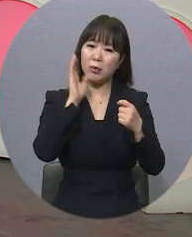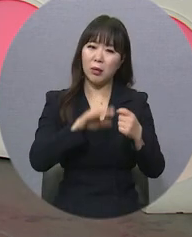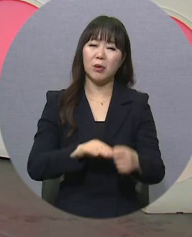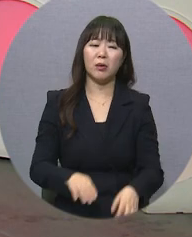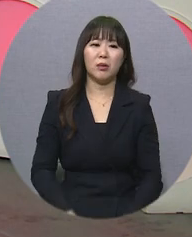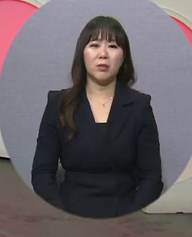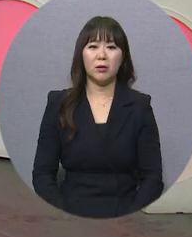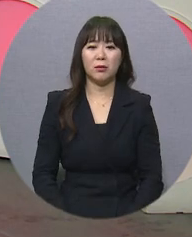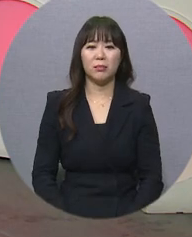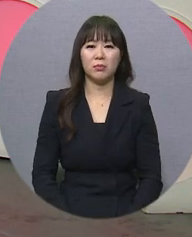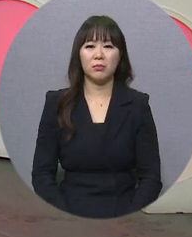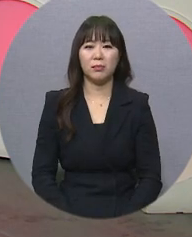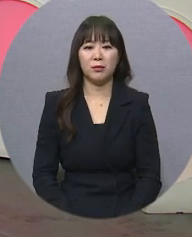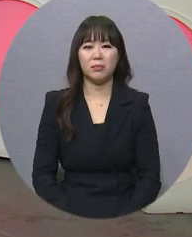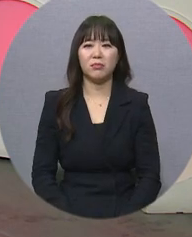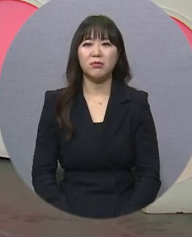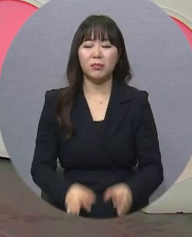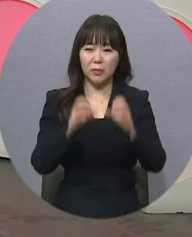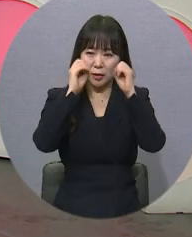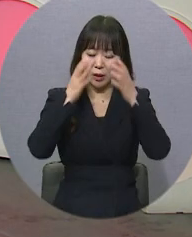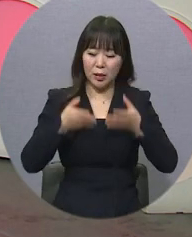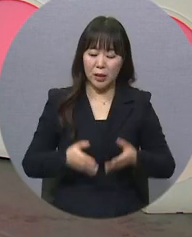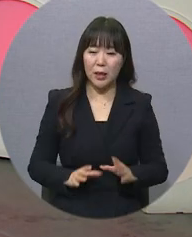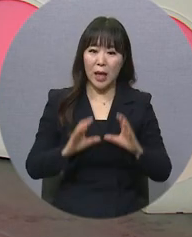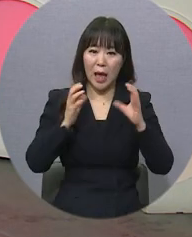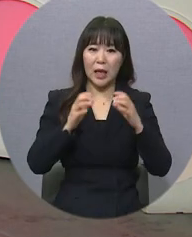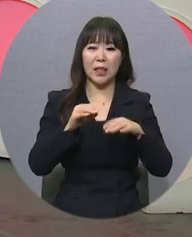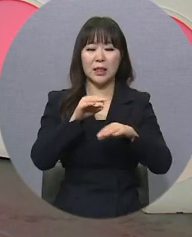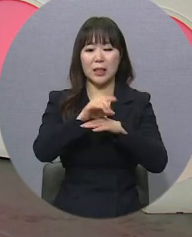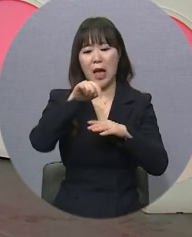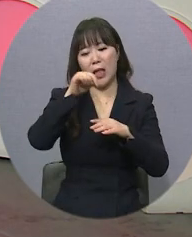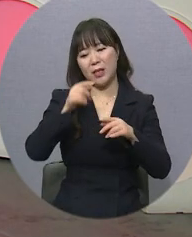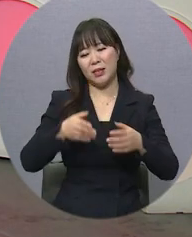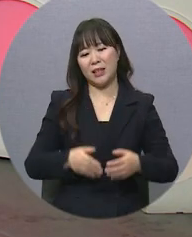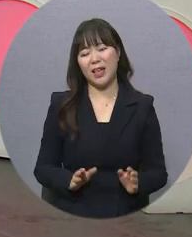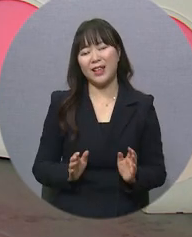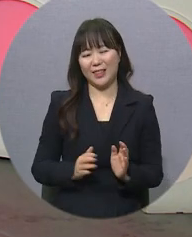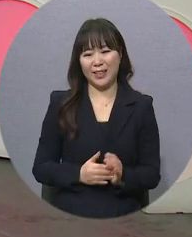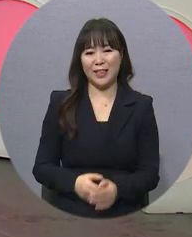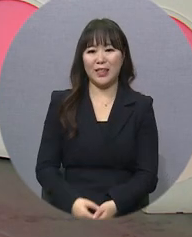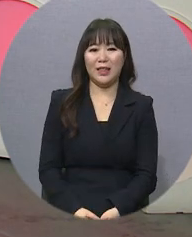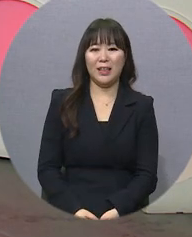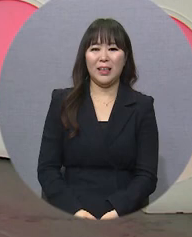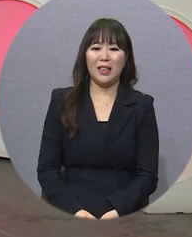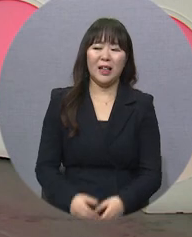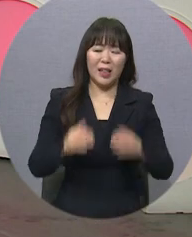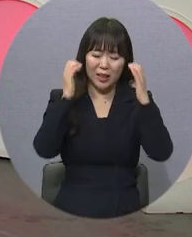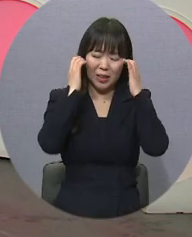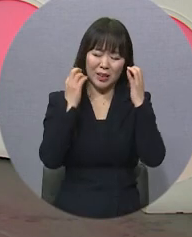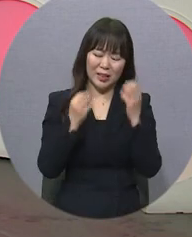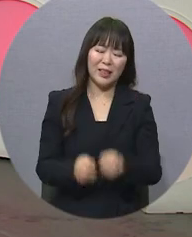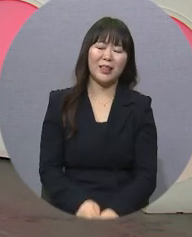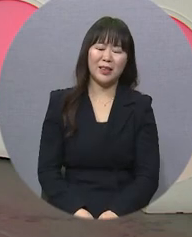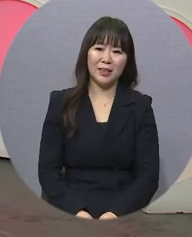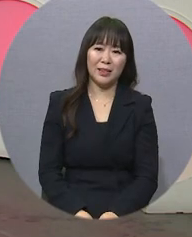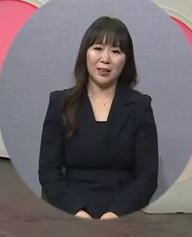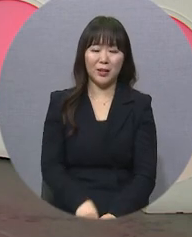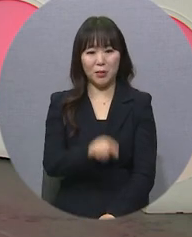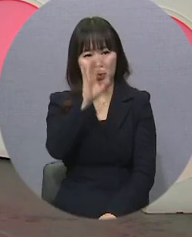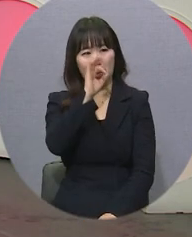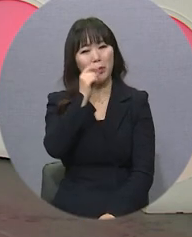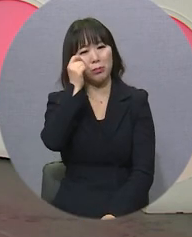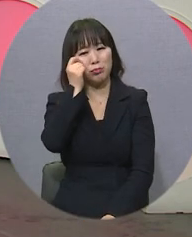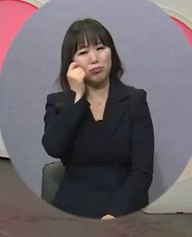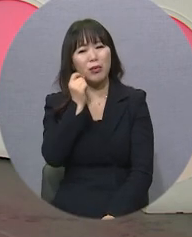그래가지고 그 이제 새로 태어난 아기가 차에서 태어났어요. 아이고, 네. 고생이 많네. 참. 네. 아, 그거 보는데